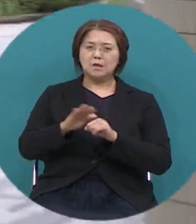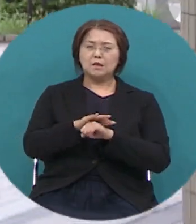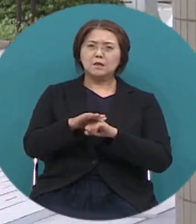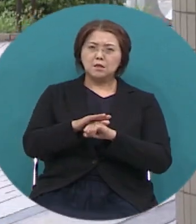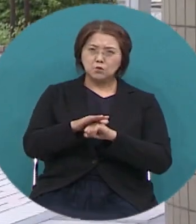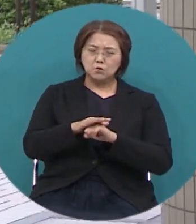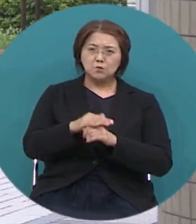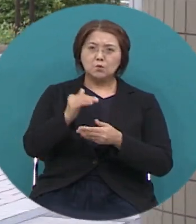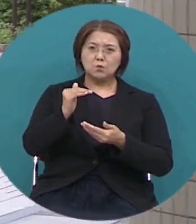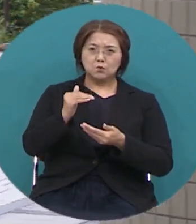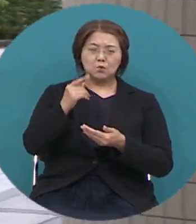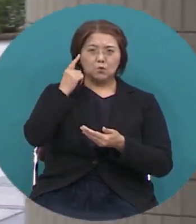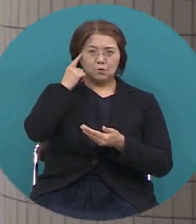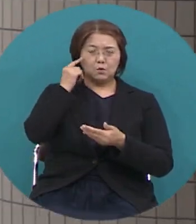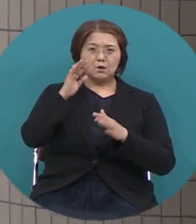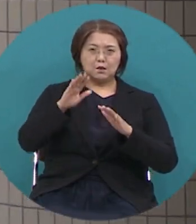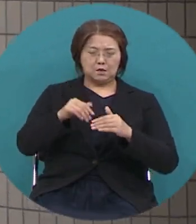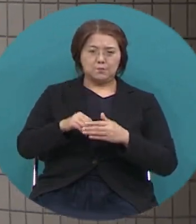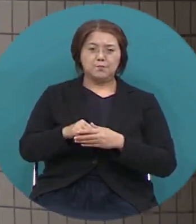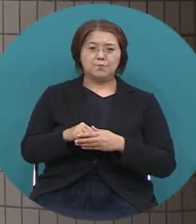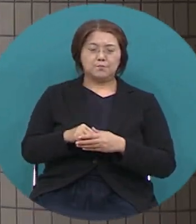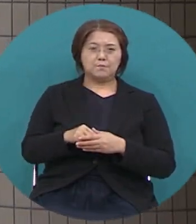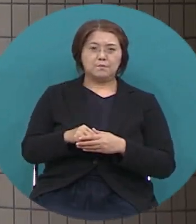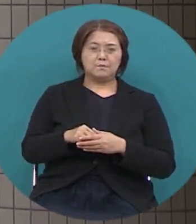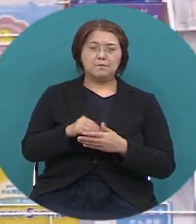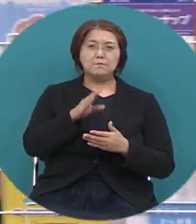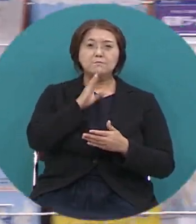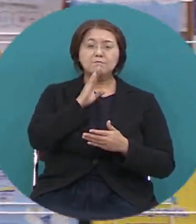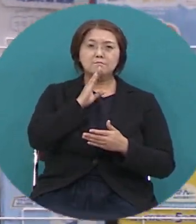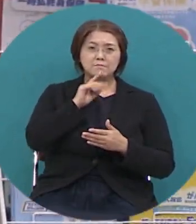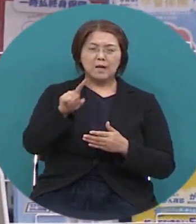なというふうに思いました。で、いざ災害が起こ